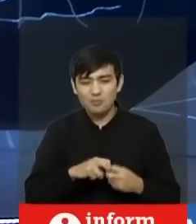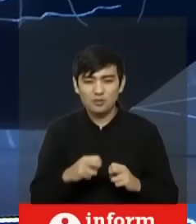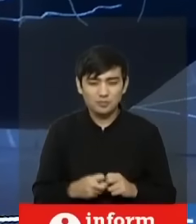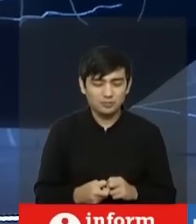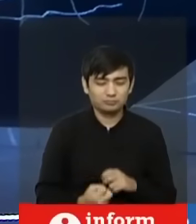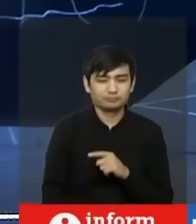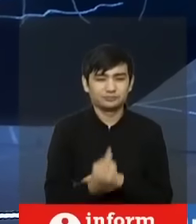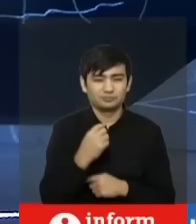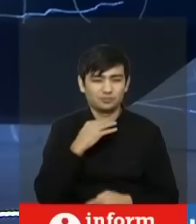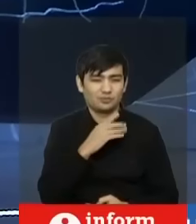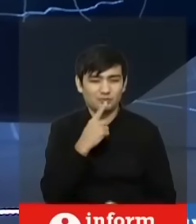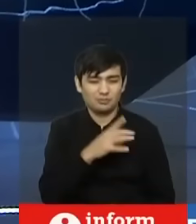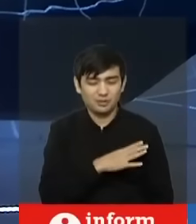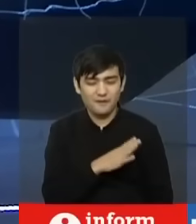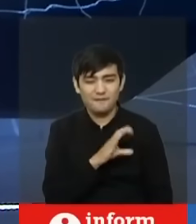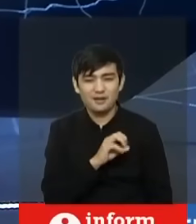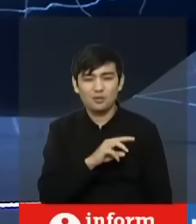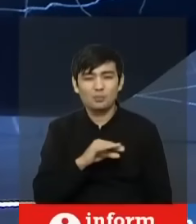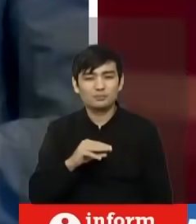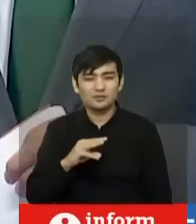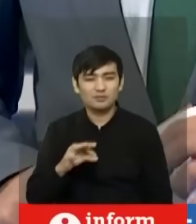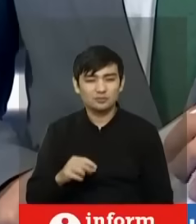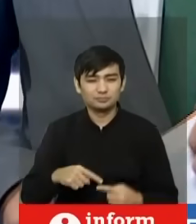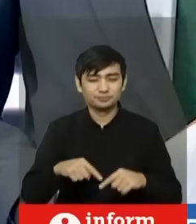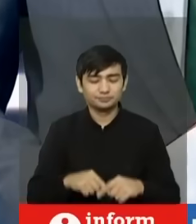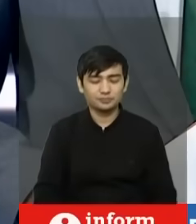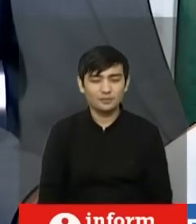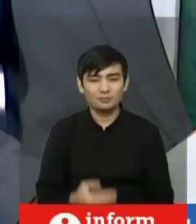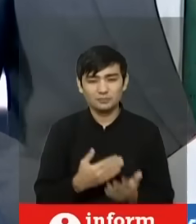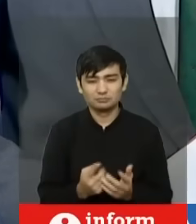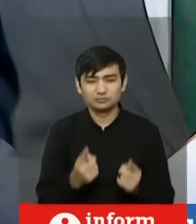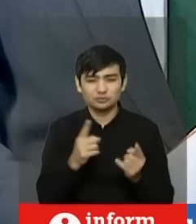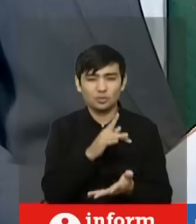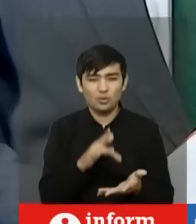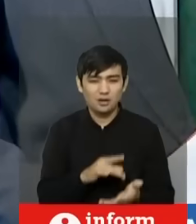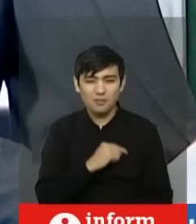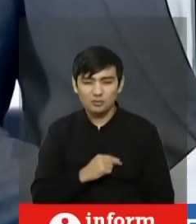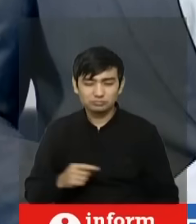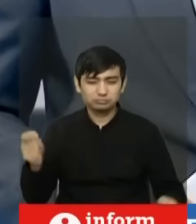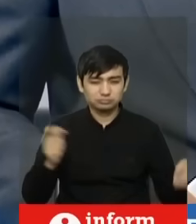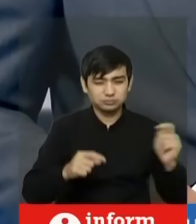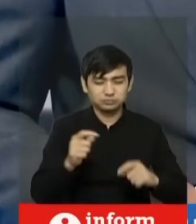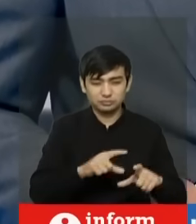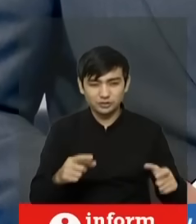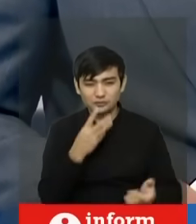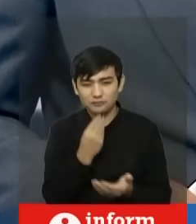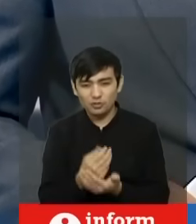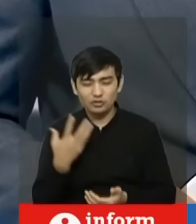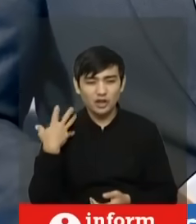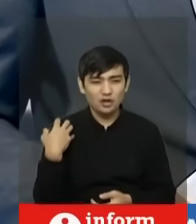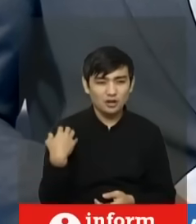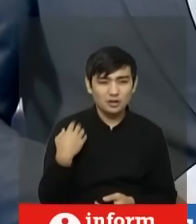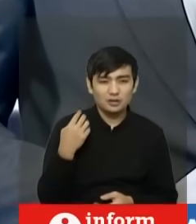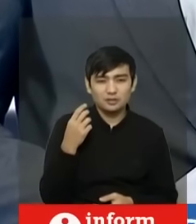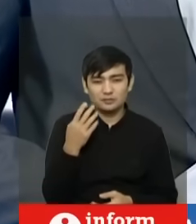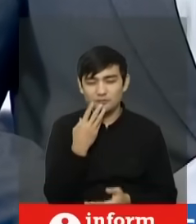күрделеніп барады дейді жауапты ведомство өкілдері. Әсіресе ірі қалаларға жұмыс істеуге келген азаматтар өз басшыларының